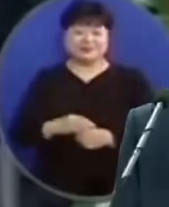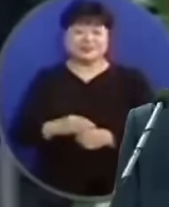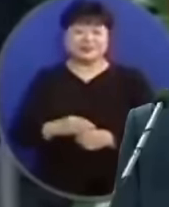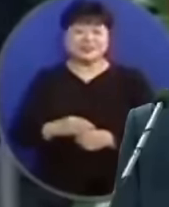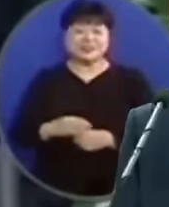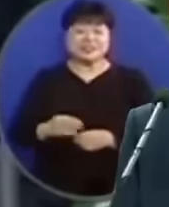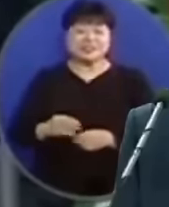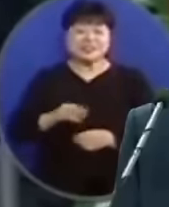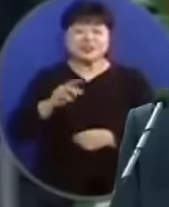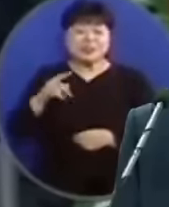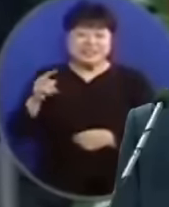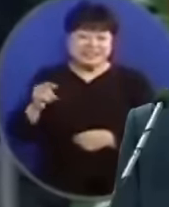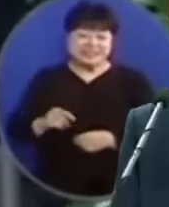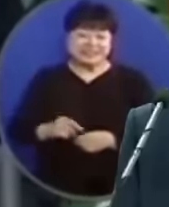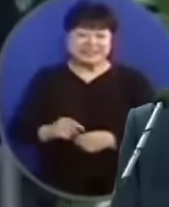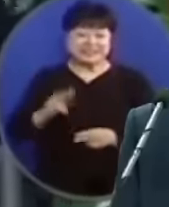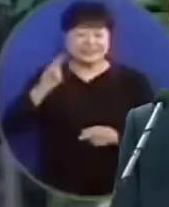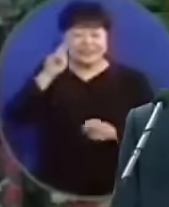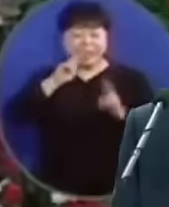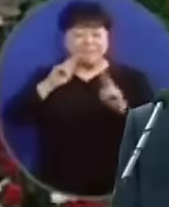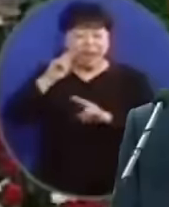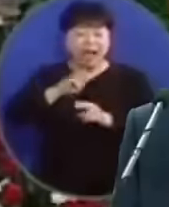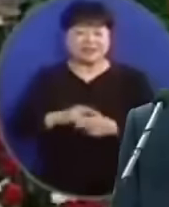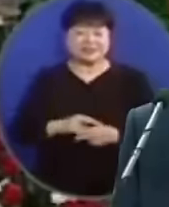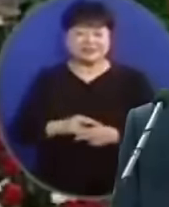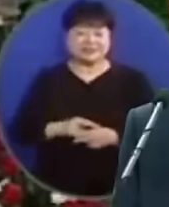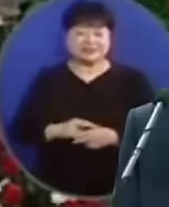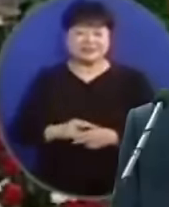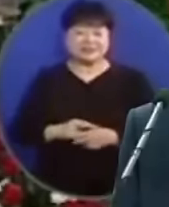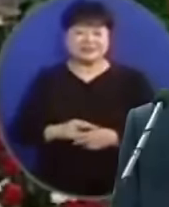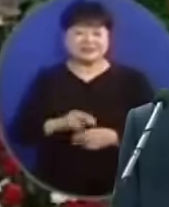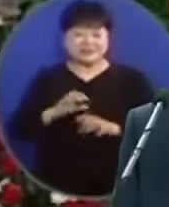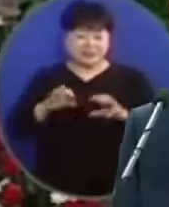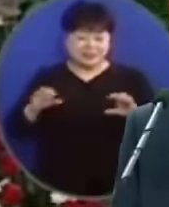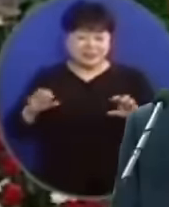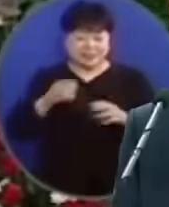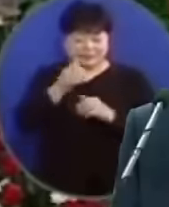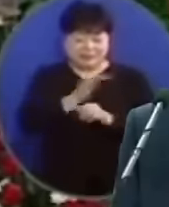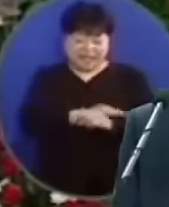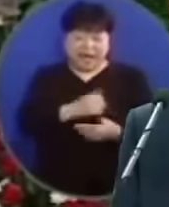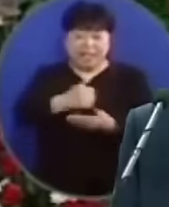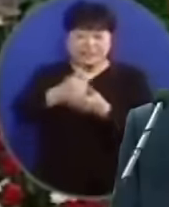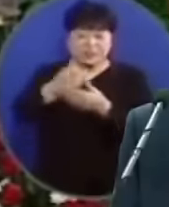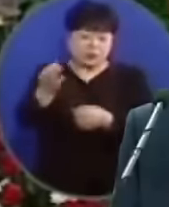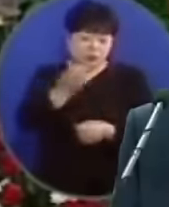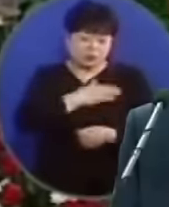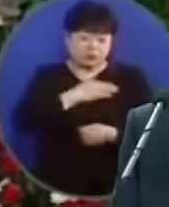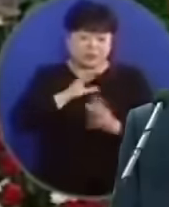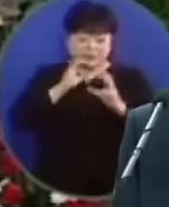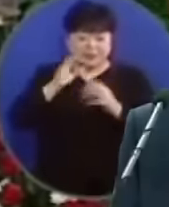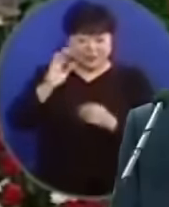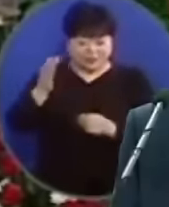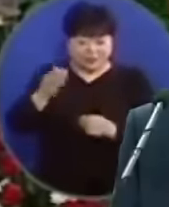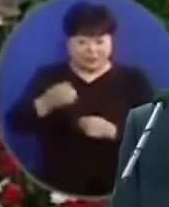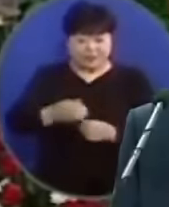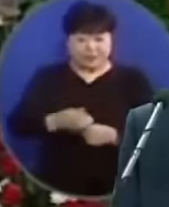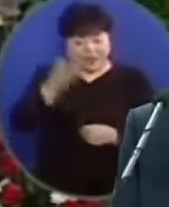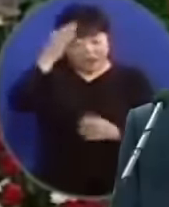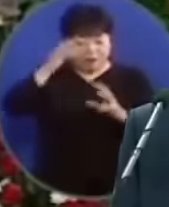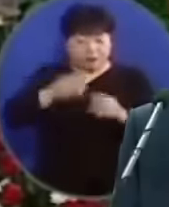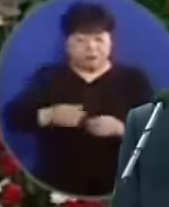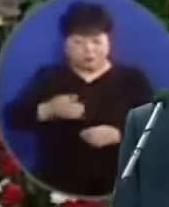네덜란드, 영국, 미국, 호주 등은 하나님을 잘 섬기고 부흥한 나라가 되었습니다. 우리나라도 기독교가 들어온 후